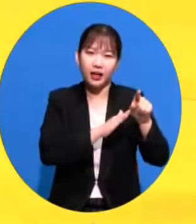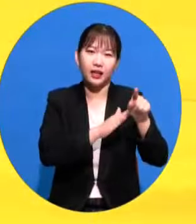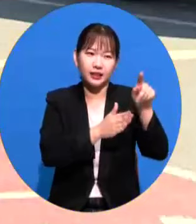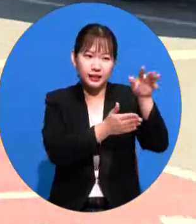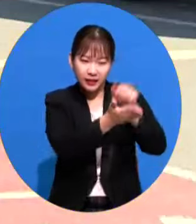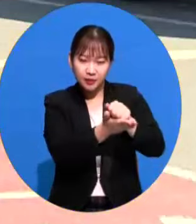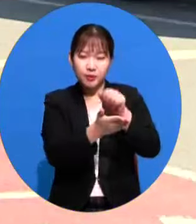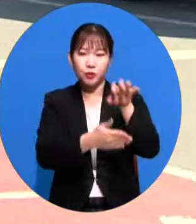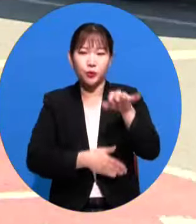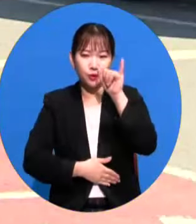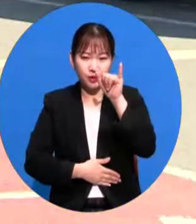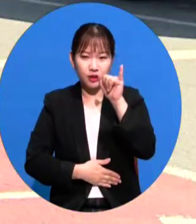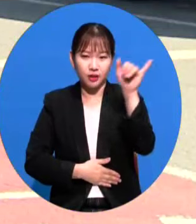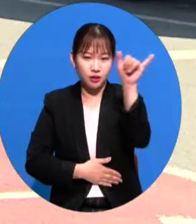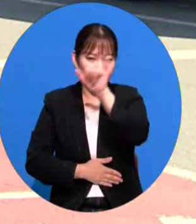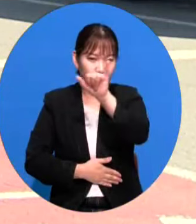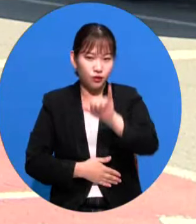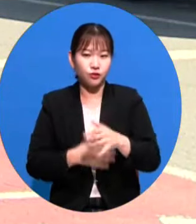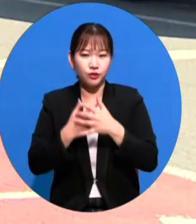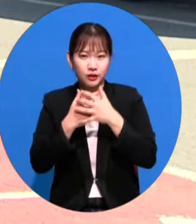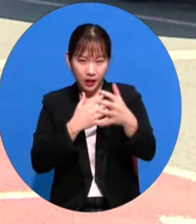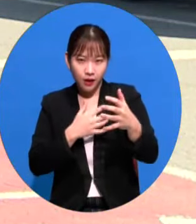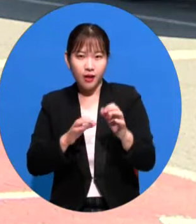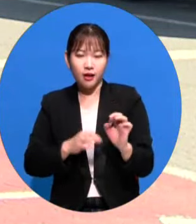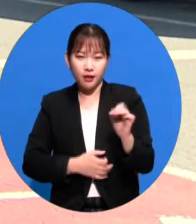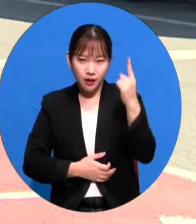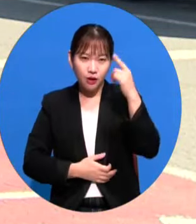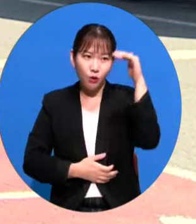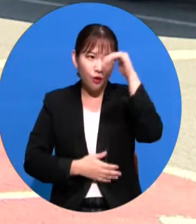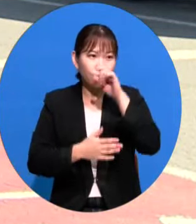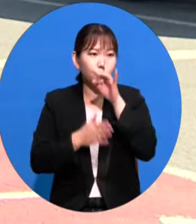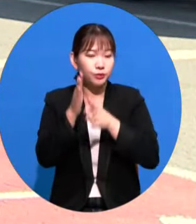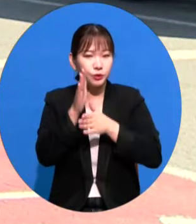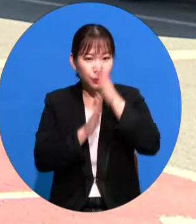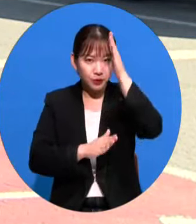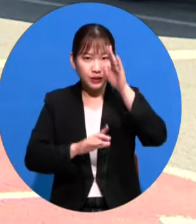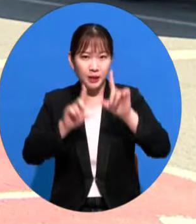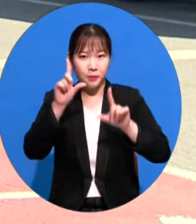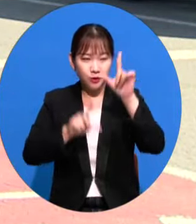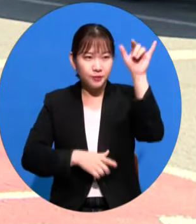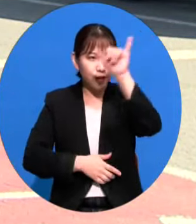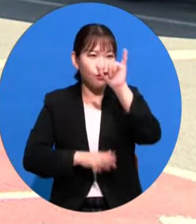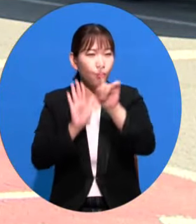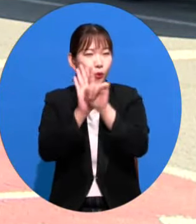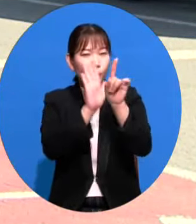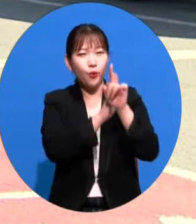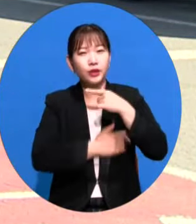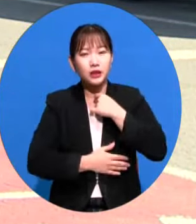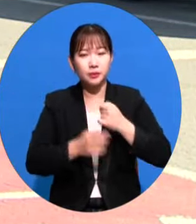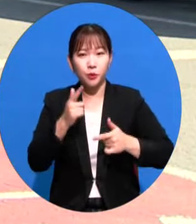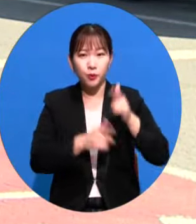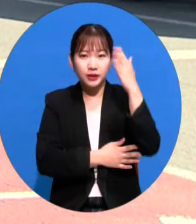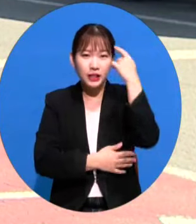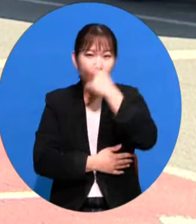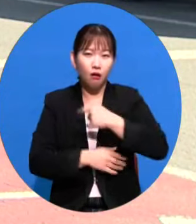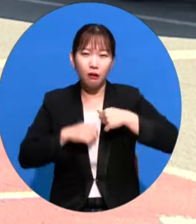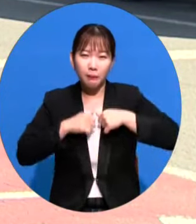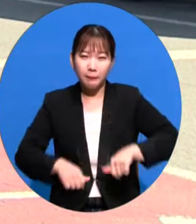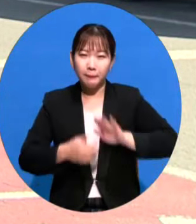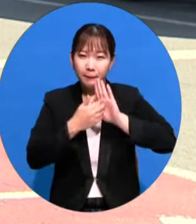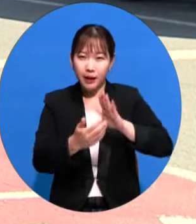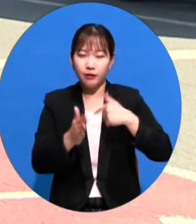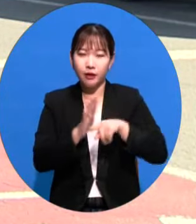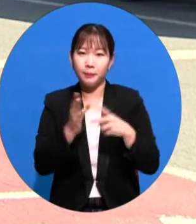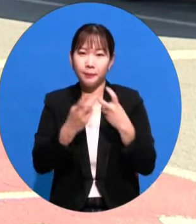있습니다. 전국체육대회를 발판 삼아 관광 거점 도시로서의 면모를 전국에 알리려는 목포시의 이미지 실추를 막기